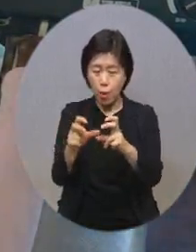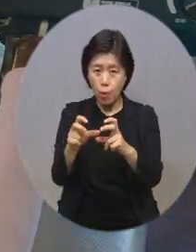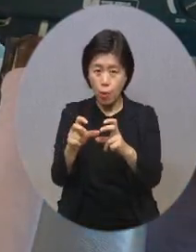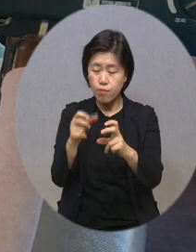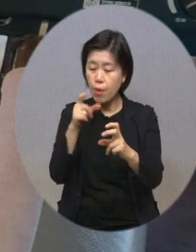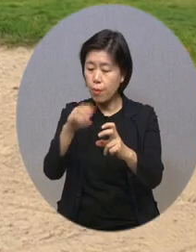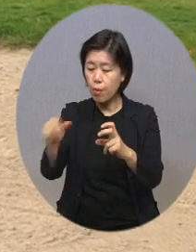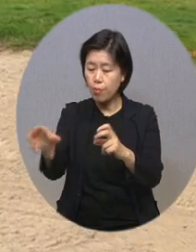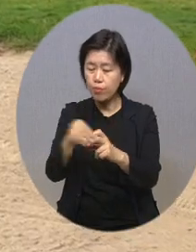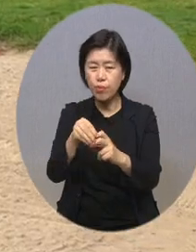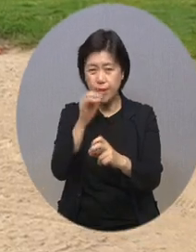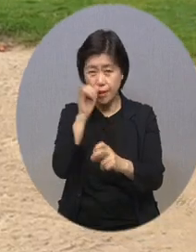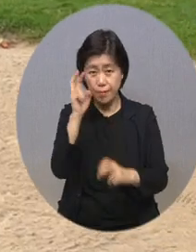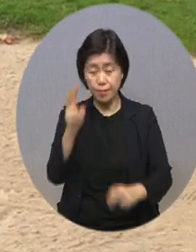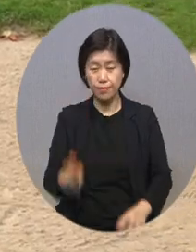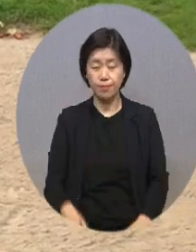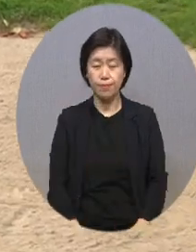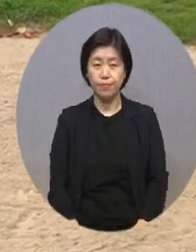같아.